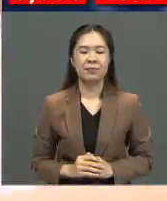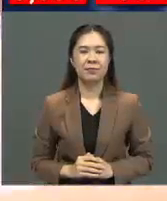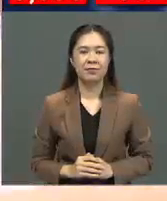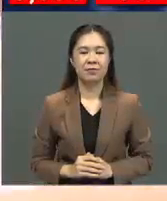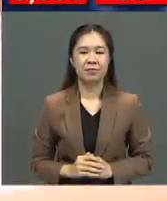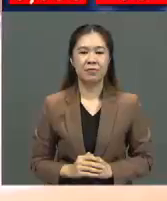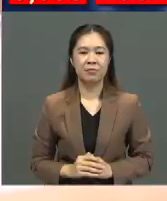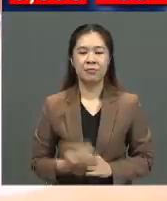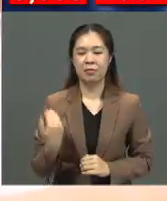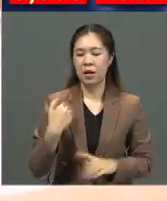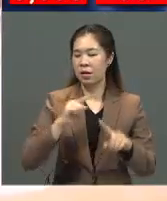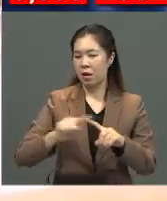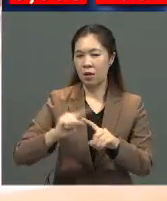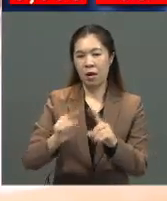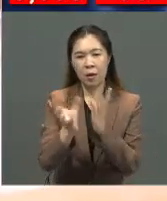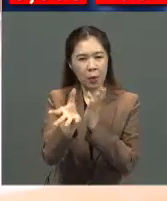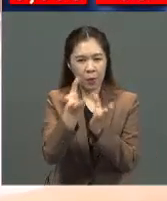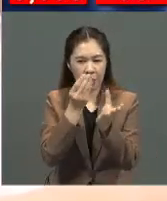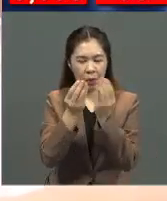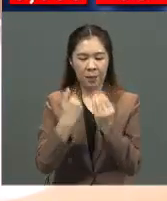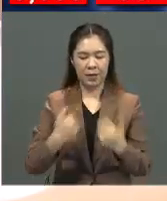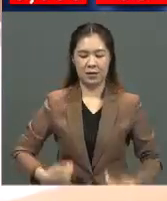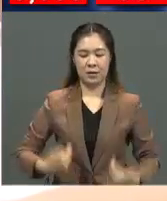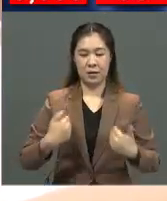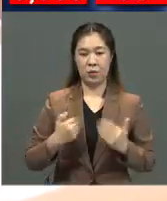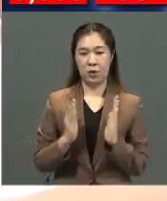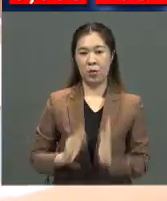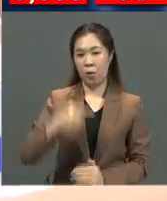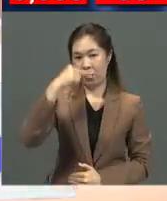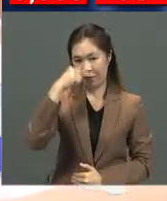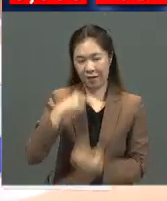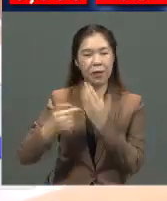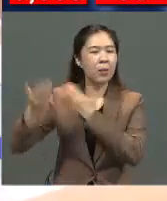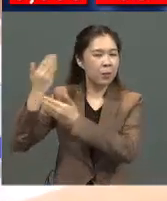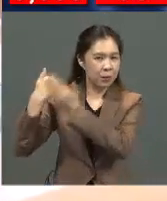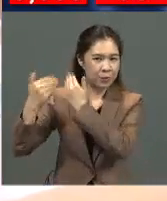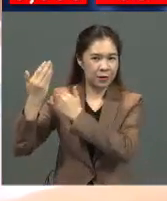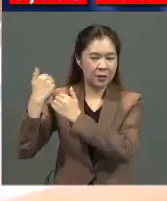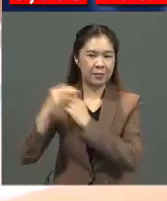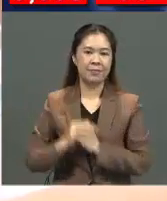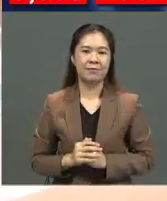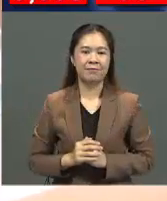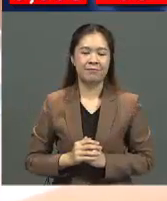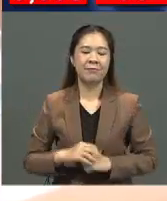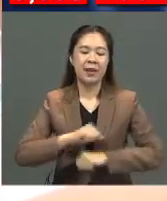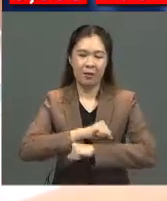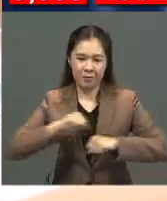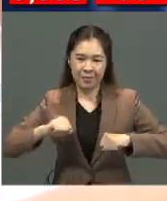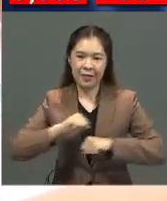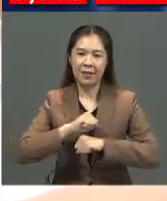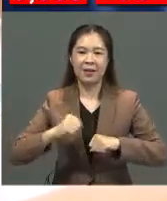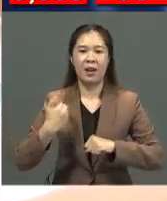สิ่งต่างๆซึ่งยังเป็นวิถีชีวิตของคนไทยในดั้งเดิมแล้วก็ได้ออกกำลังกาย